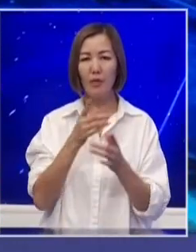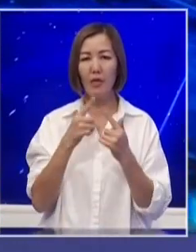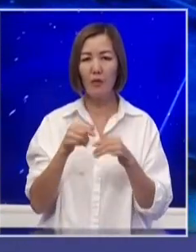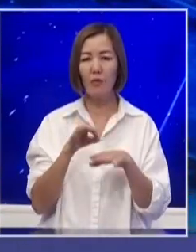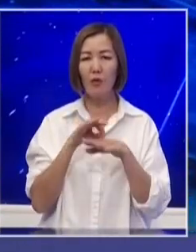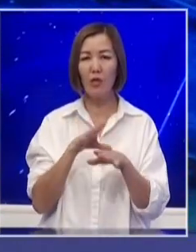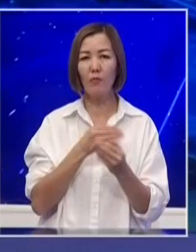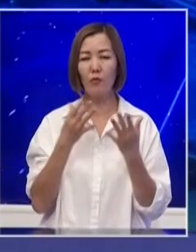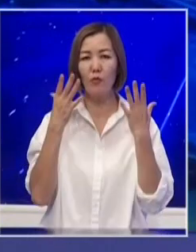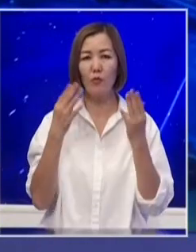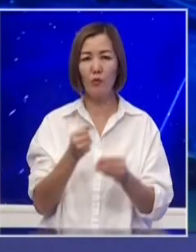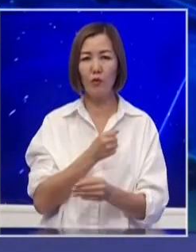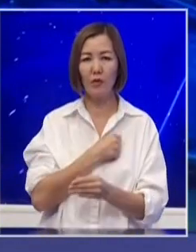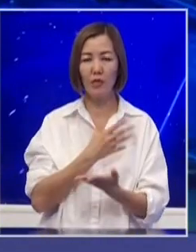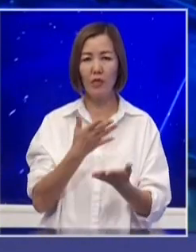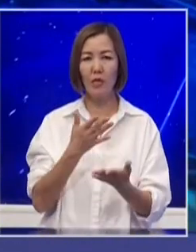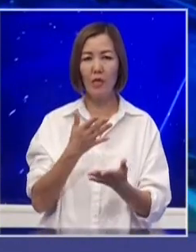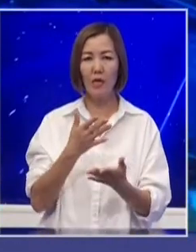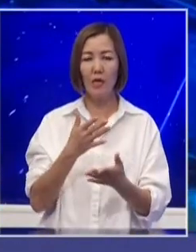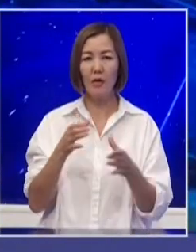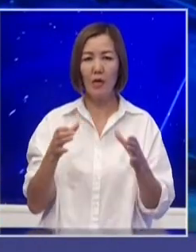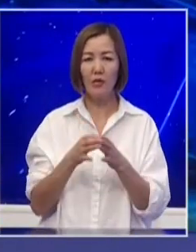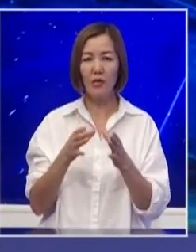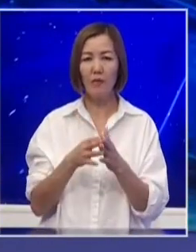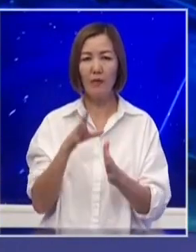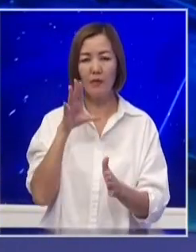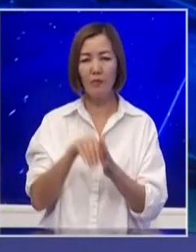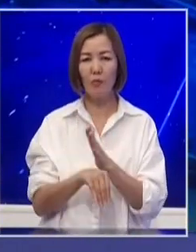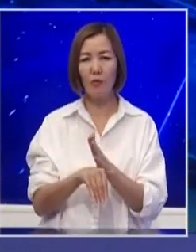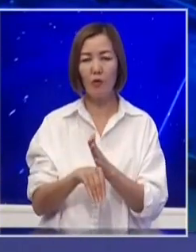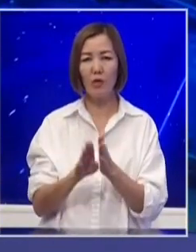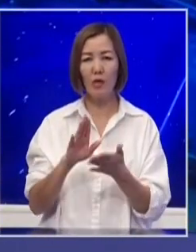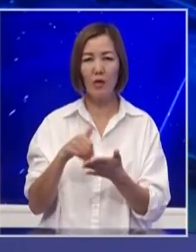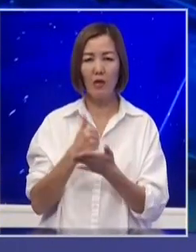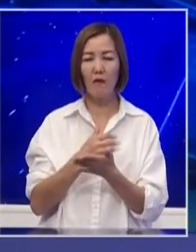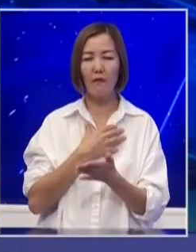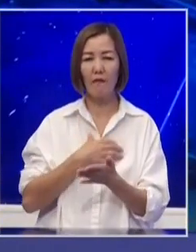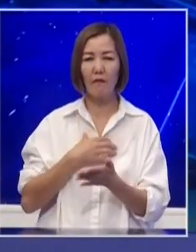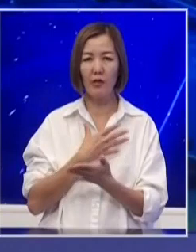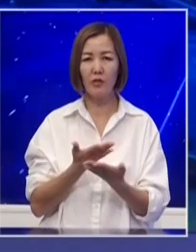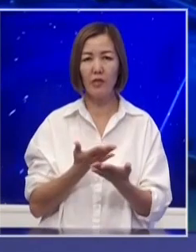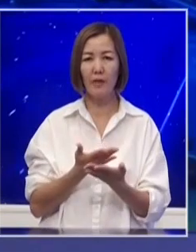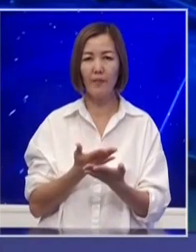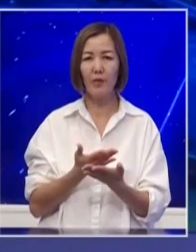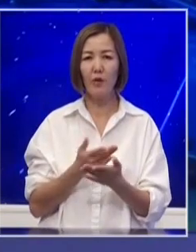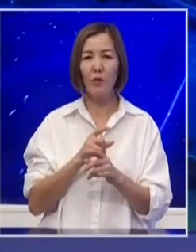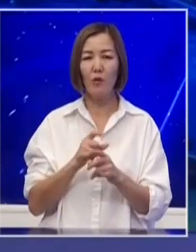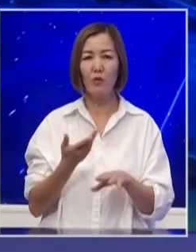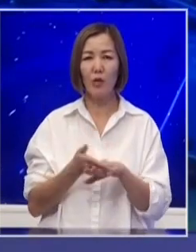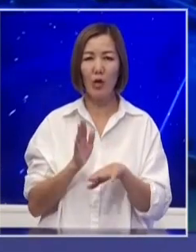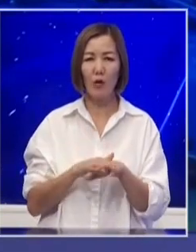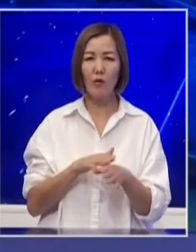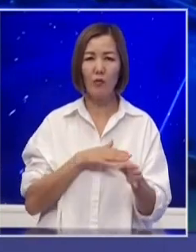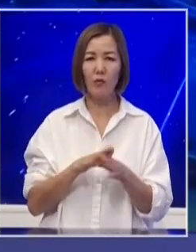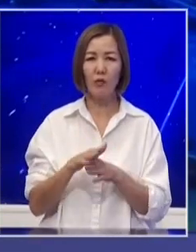құралады. Бүгінгі таңда сержанттар армияның ажырамас бөлігі болып табылады. Сержанттың міндеттері көп қырлы және күрделі. Осындай ауыр